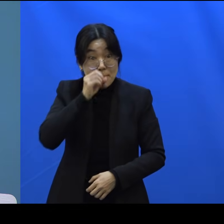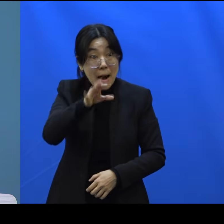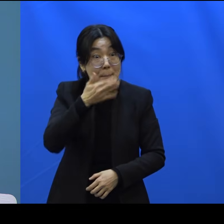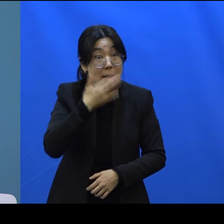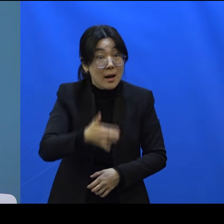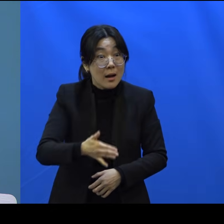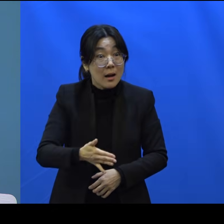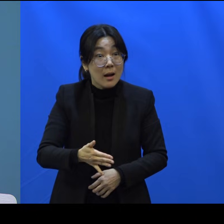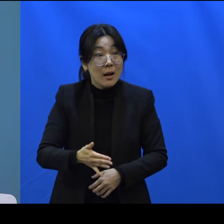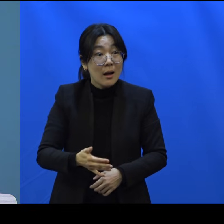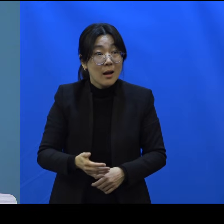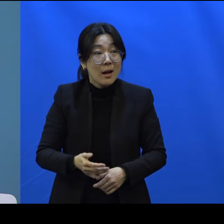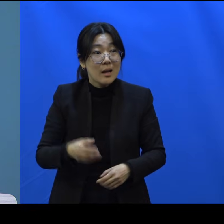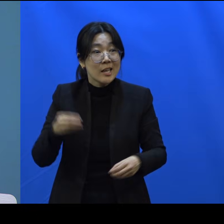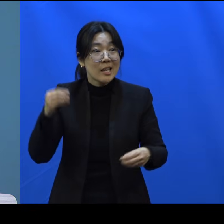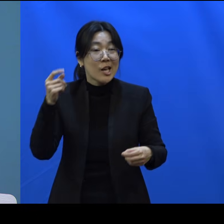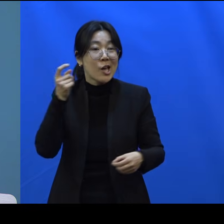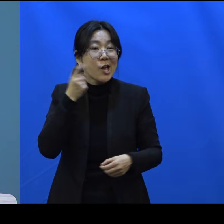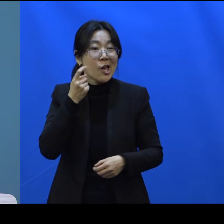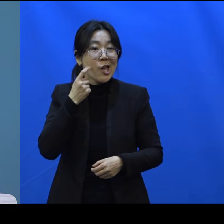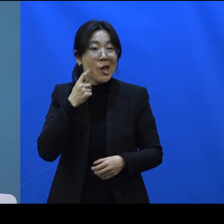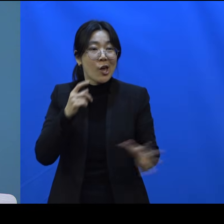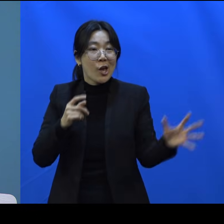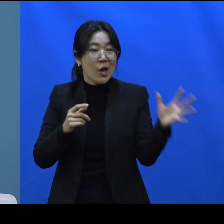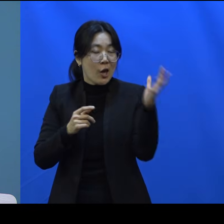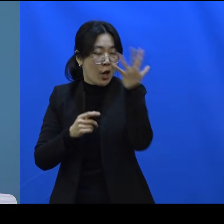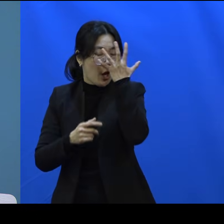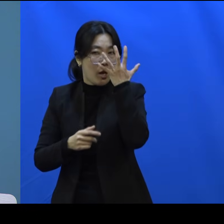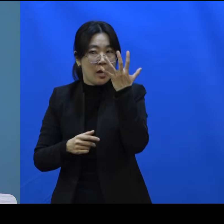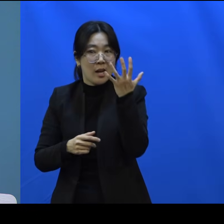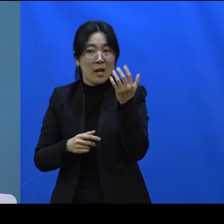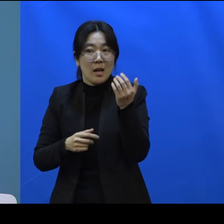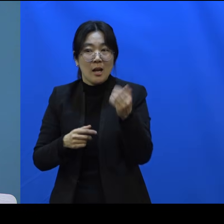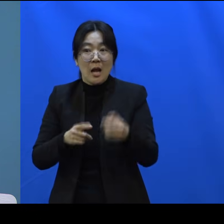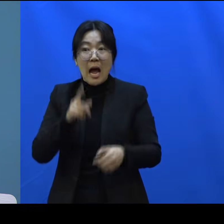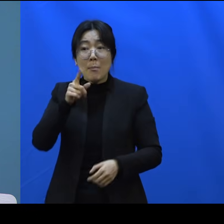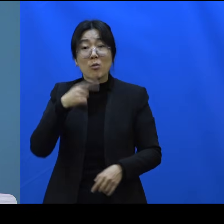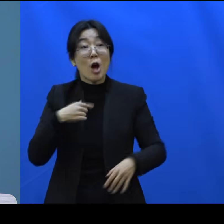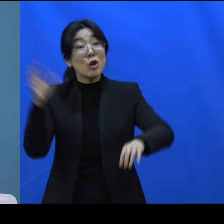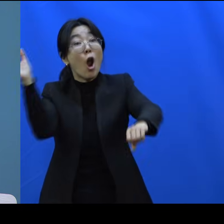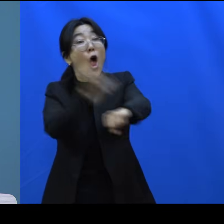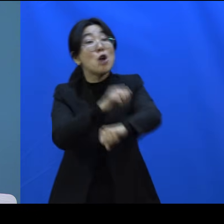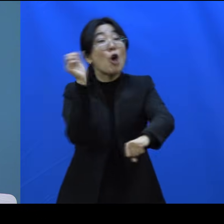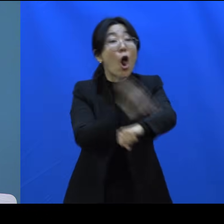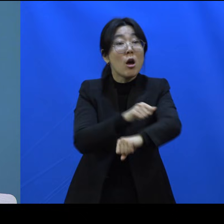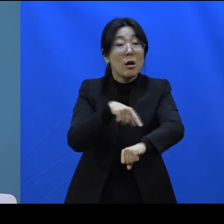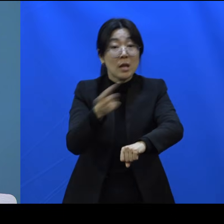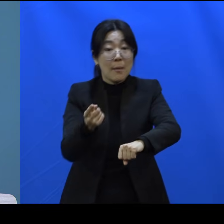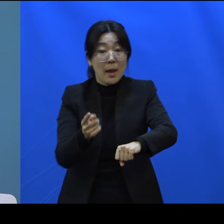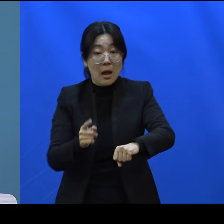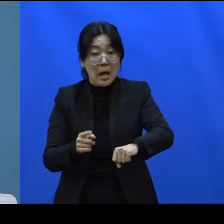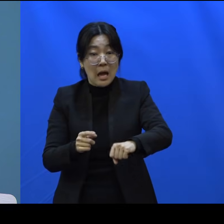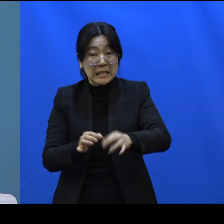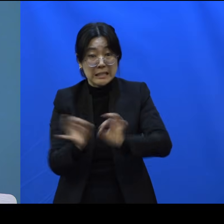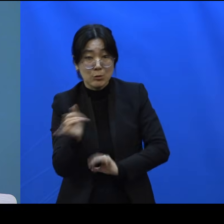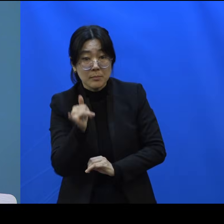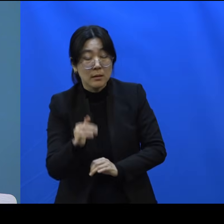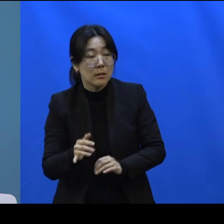연기를 하면 어떻게 돼요? 여러분, 페르소나라는 말을 하잖아요. 이 배우들이 가면을 쓰는 거, 원래 연극